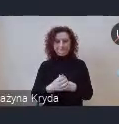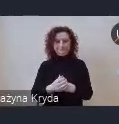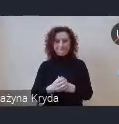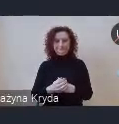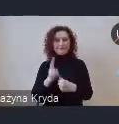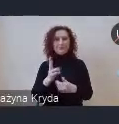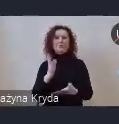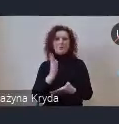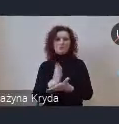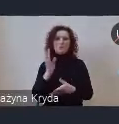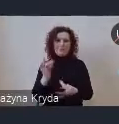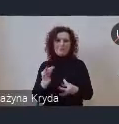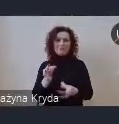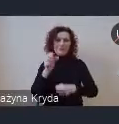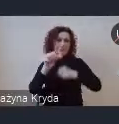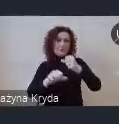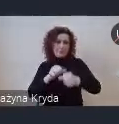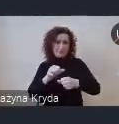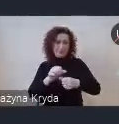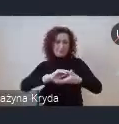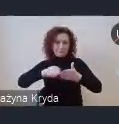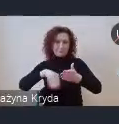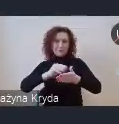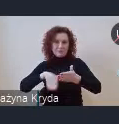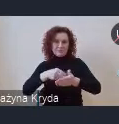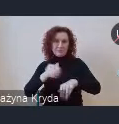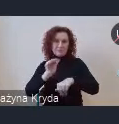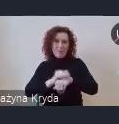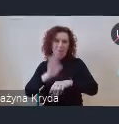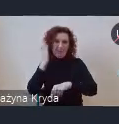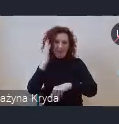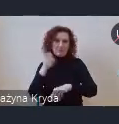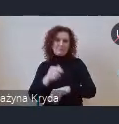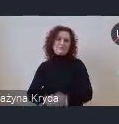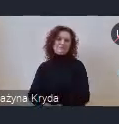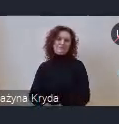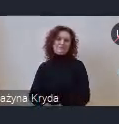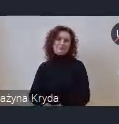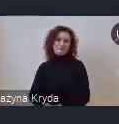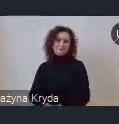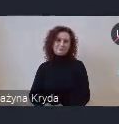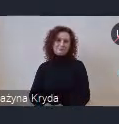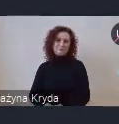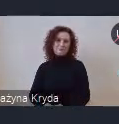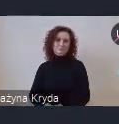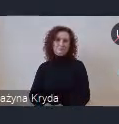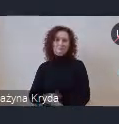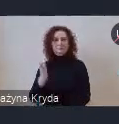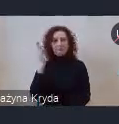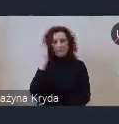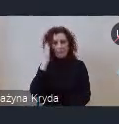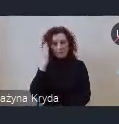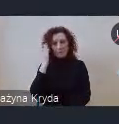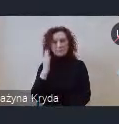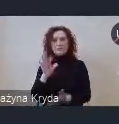wiedzą o tym halo halo No dobrze wiedzą o tym i pewnie już mają te